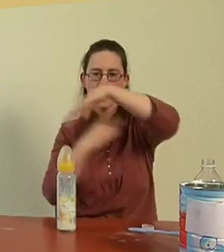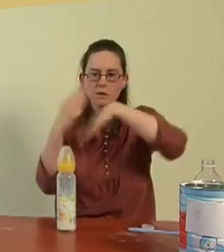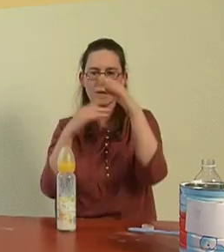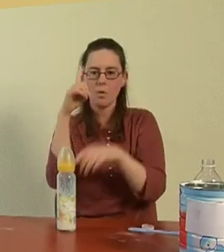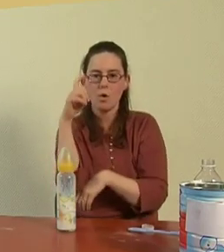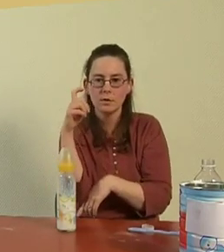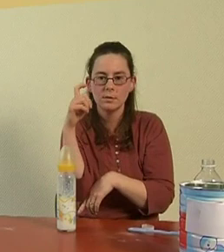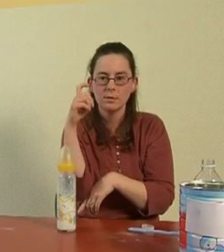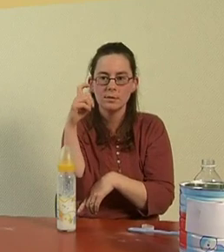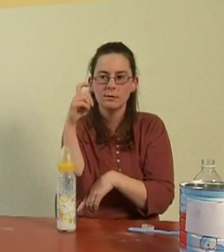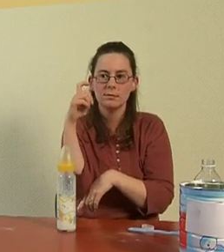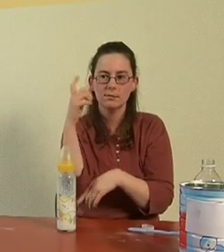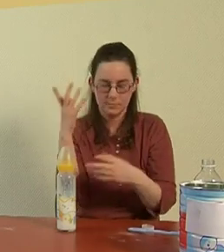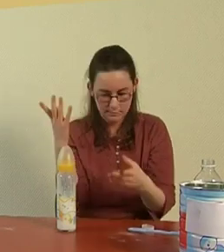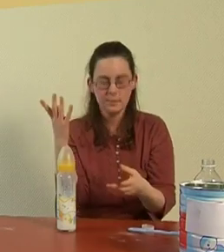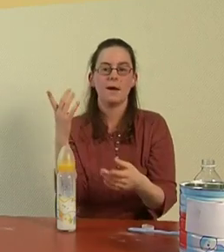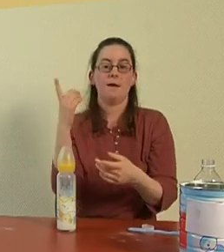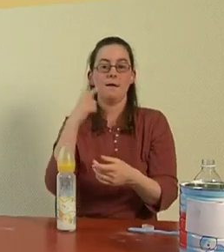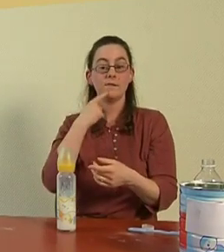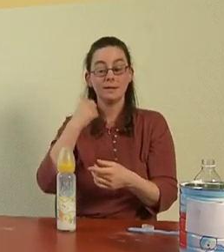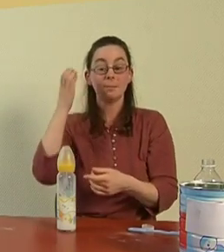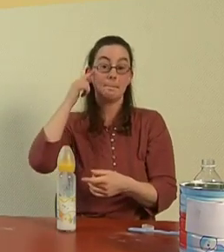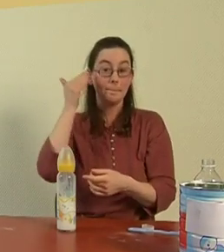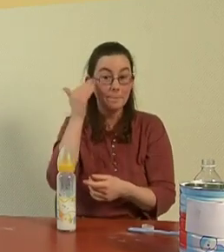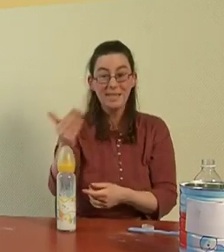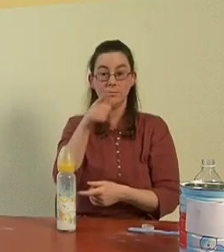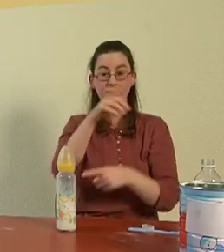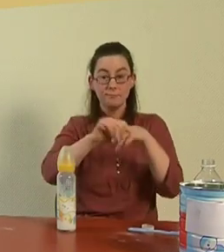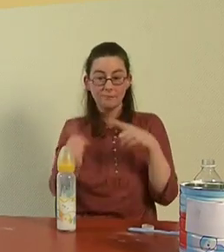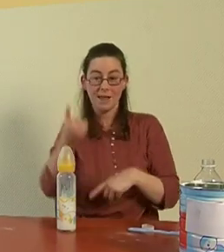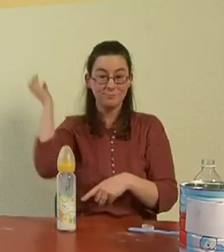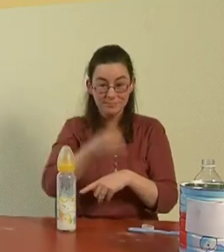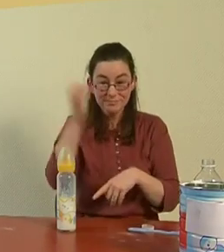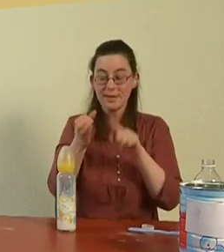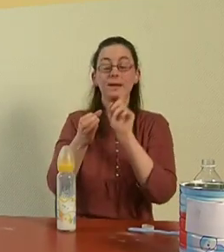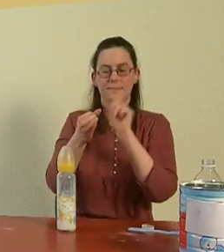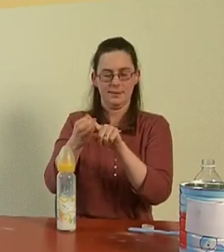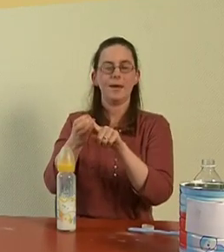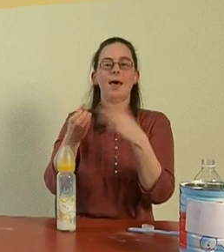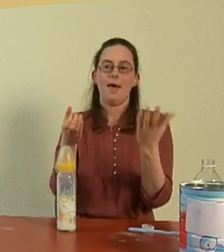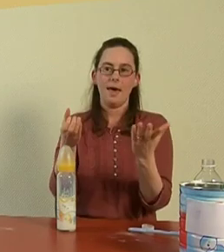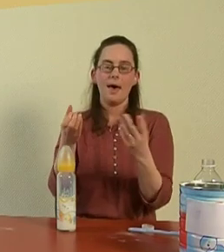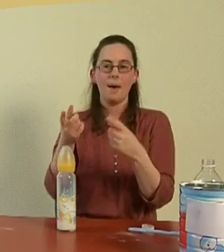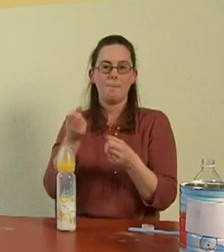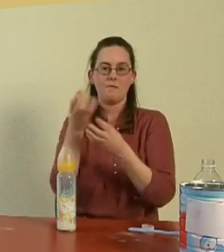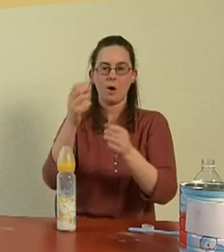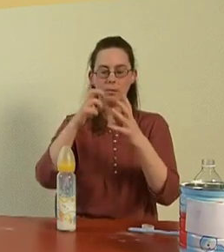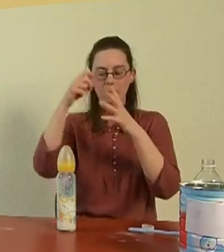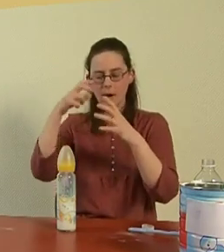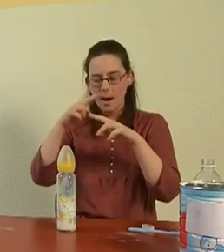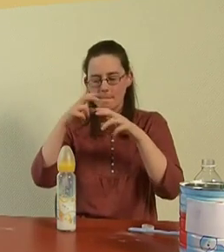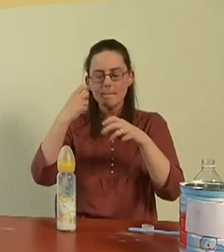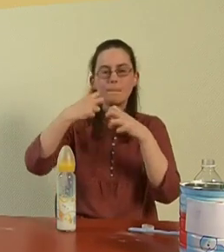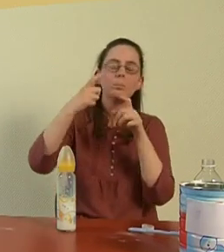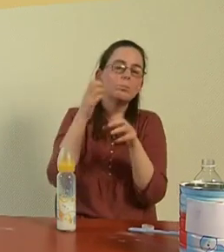est à l'intérieur, la poudre en fait de lait, n'est pas encore assez bien mélangée à l'eau. Donc si on fait ce mouvement-là de haut en